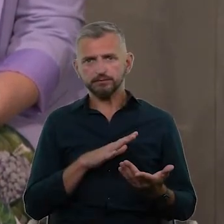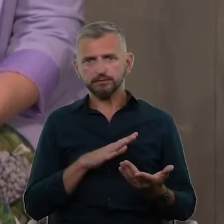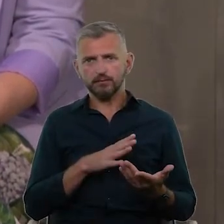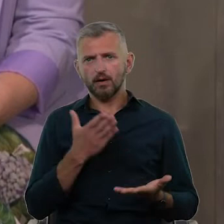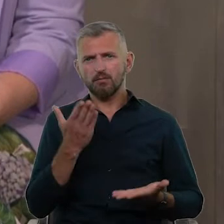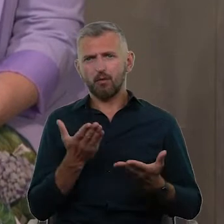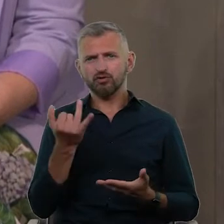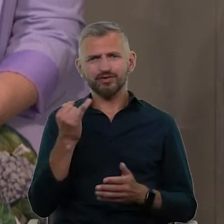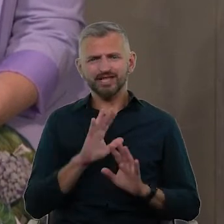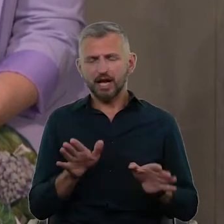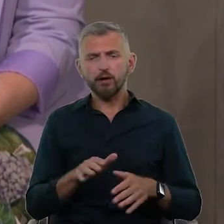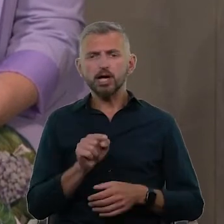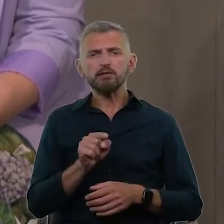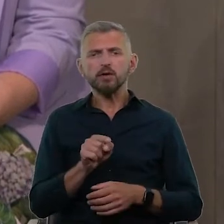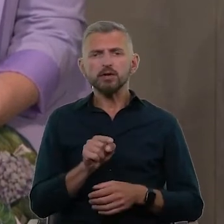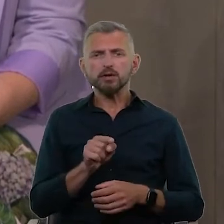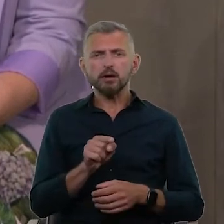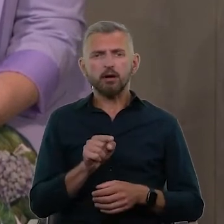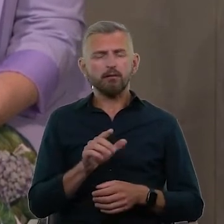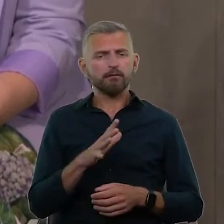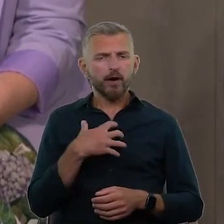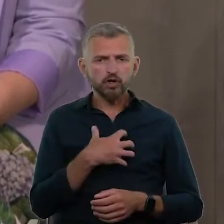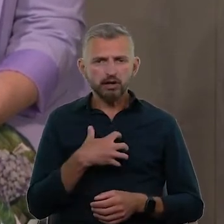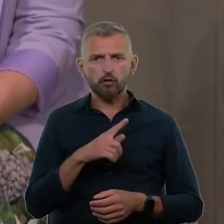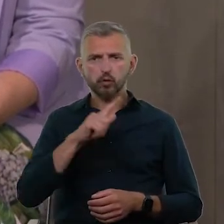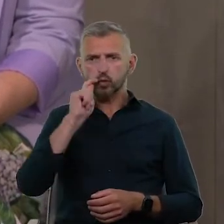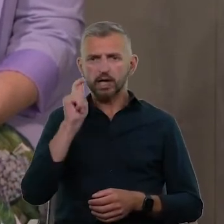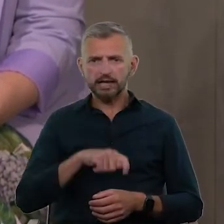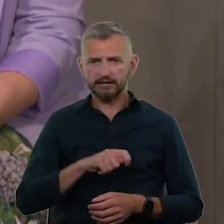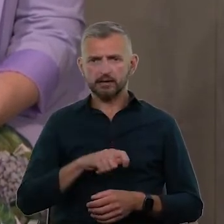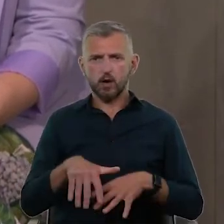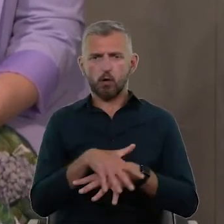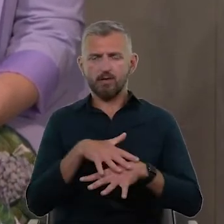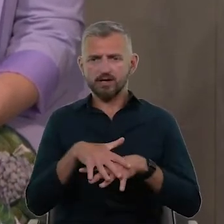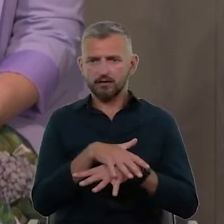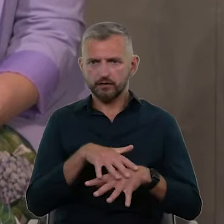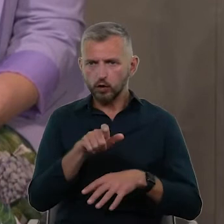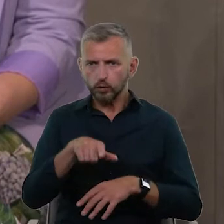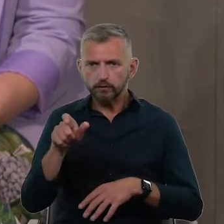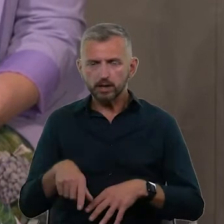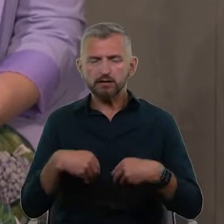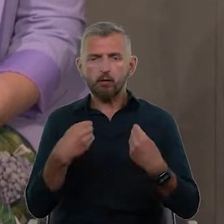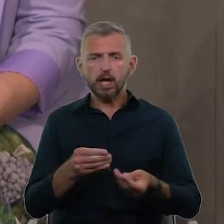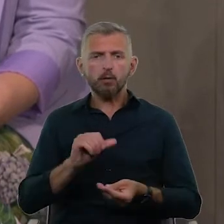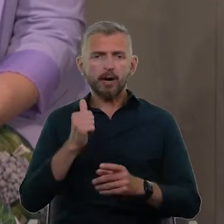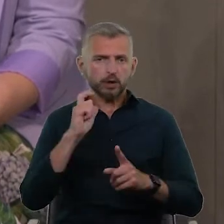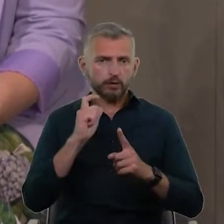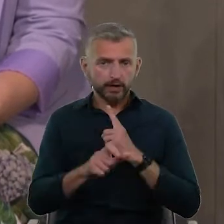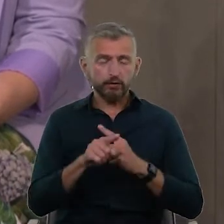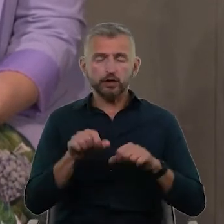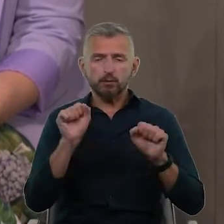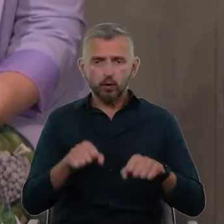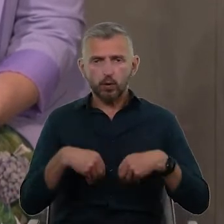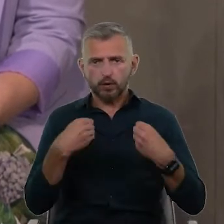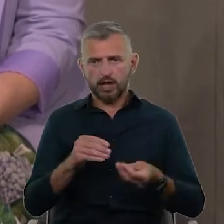Може, не цікаво, воно вийшло важливо, що українське громадянське суспільство, воно дало першу відповідь. Воно могло дати ту